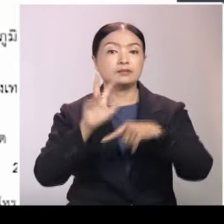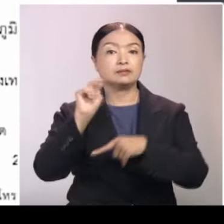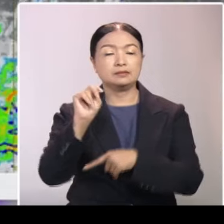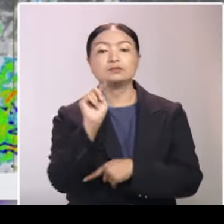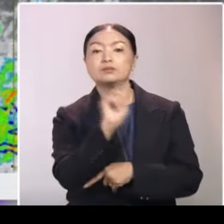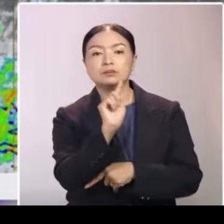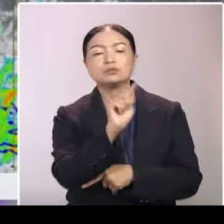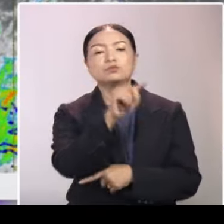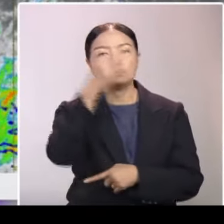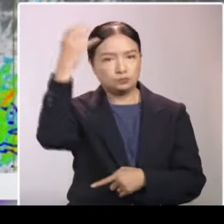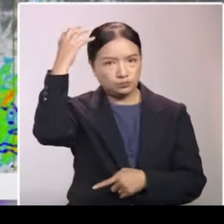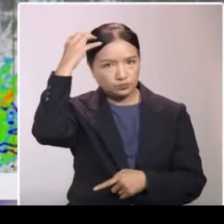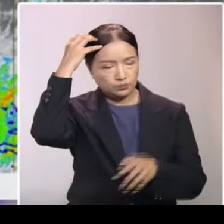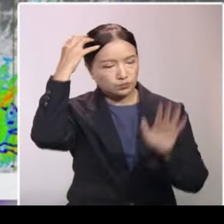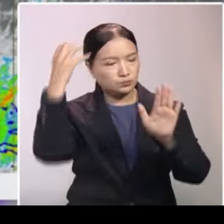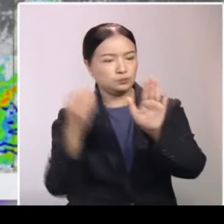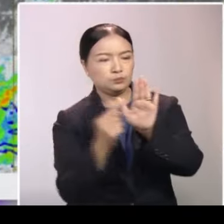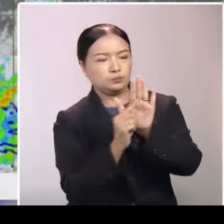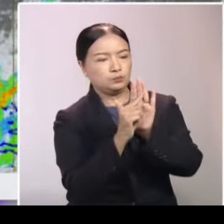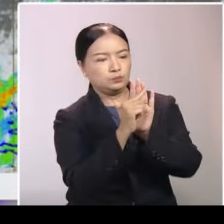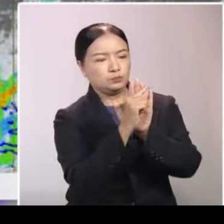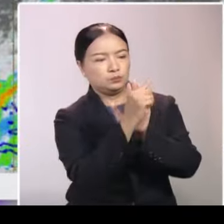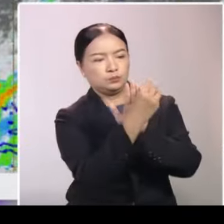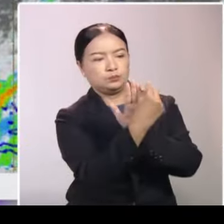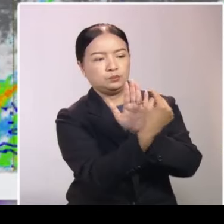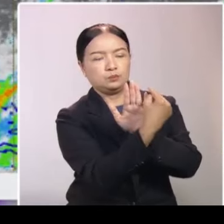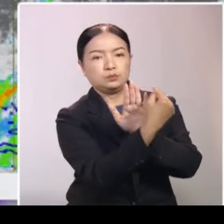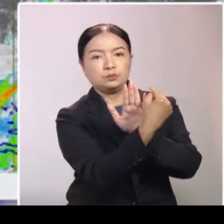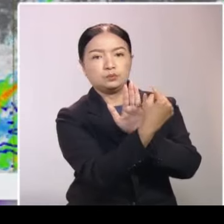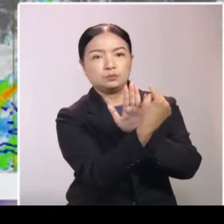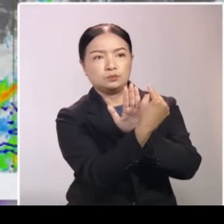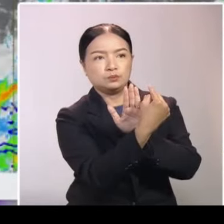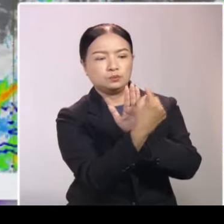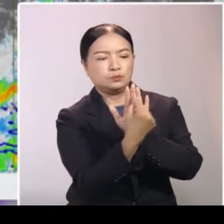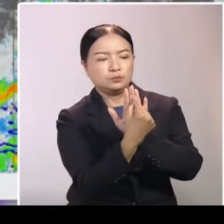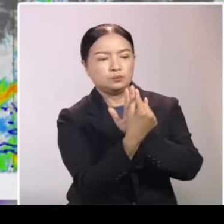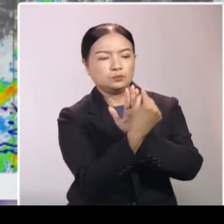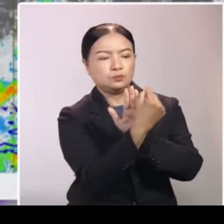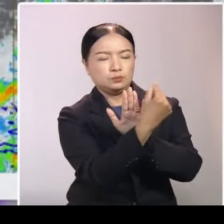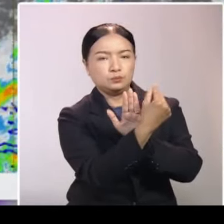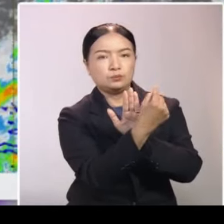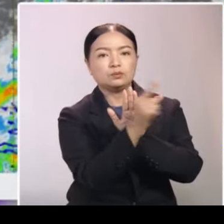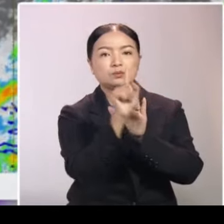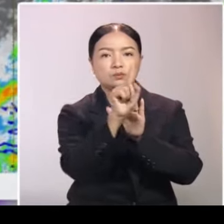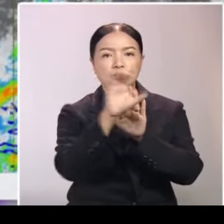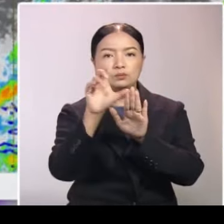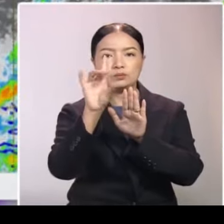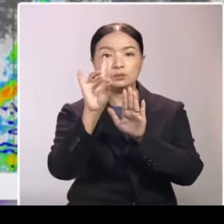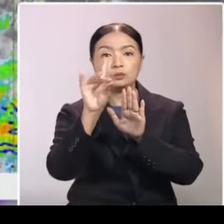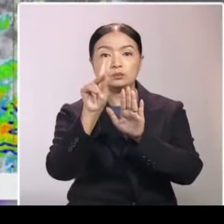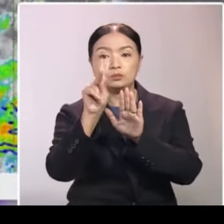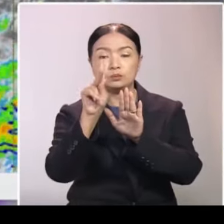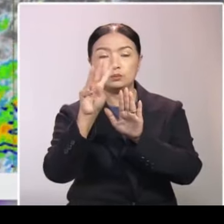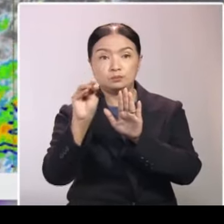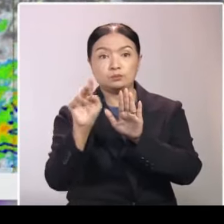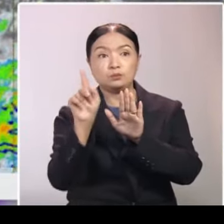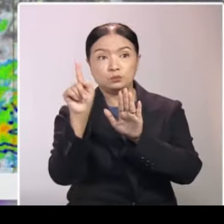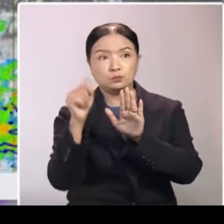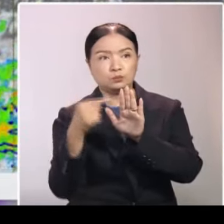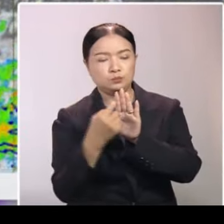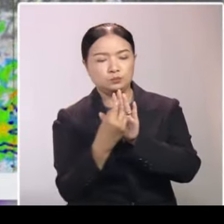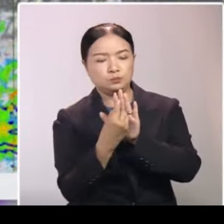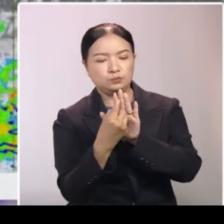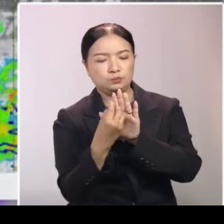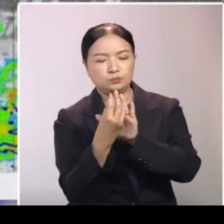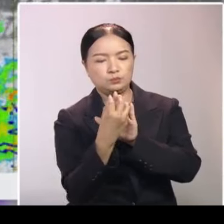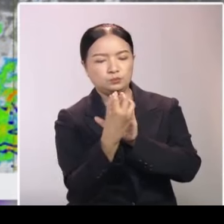ลาวห่างไปทางทิศตะวันออกเฉียงเหนือของนครพนมเนี่ยประมาณ 100กมอ่ะดูจากแผนที่นะคุณผู้ชมฮะเมื่อวาน